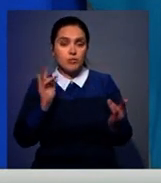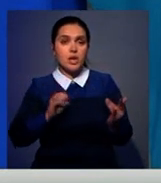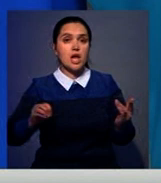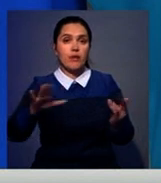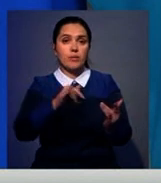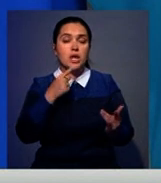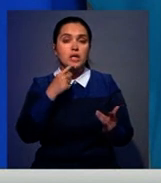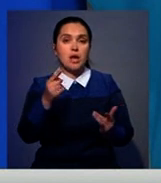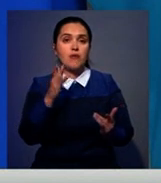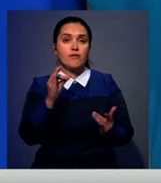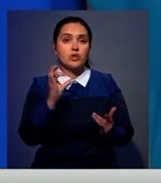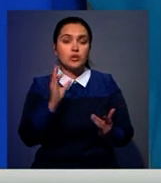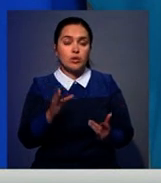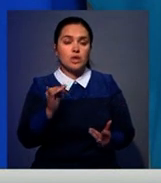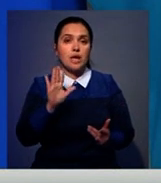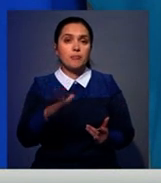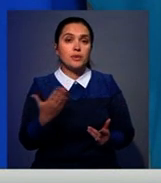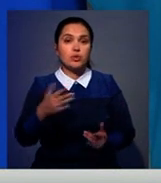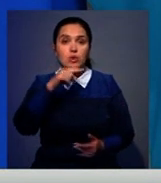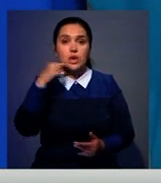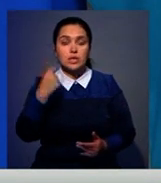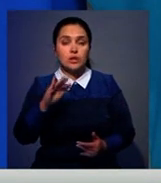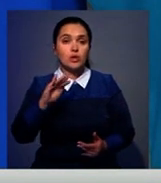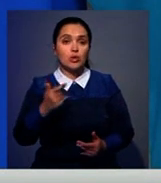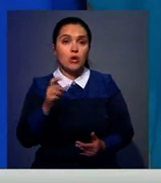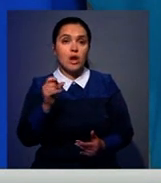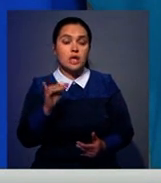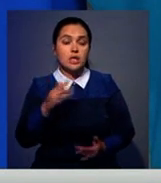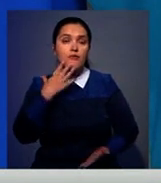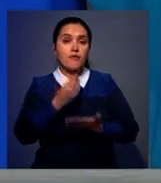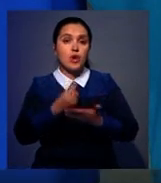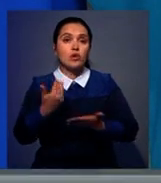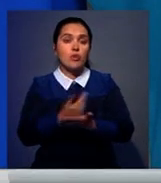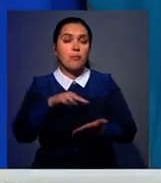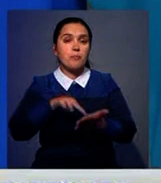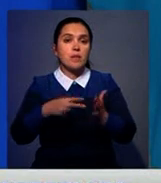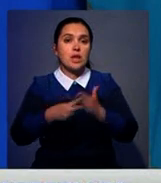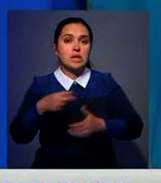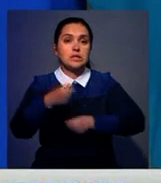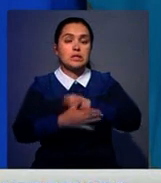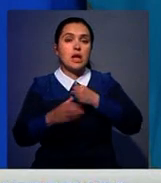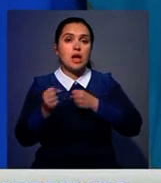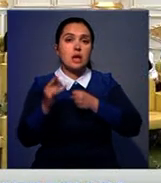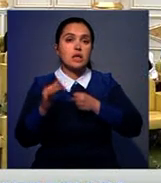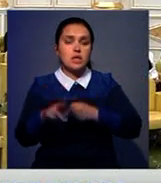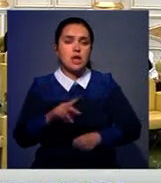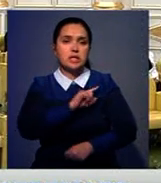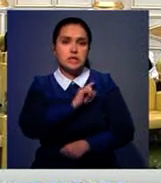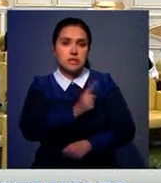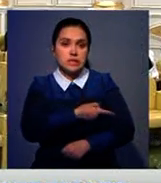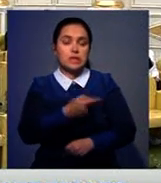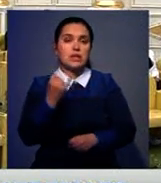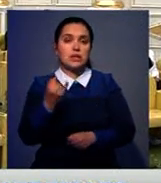Востоком и между Россией и Южной Азией. В своей новой стратегии по Центральной Азии мы предлагаем сформировать более сильное и современное